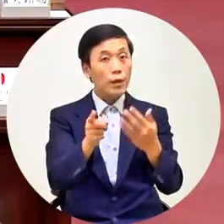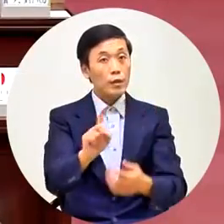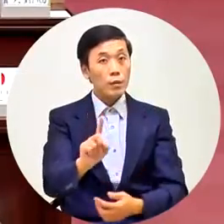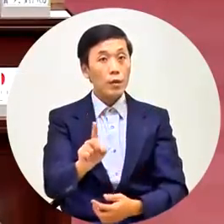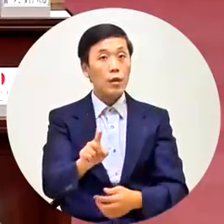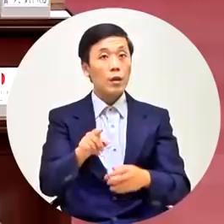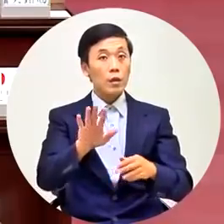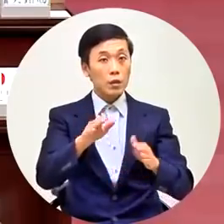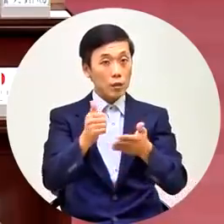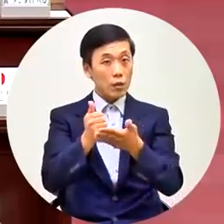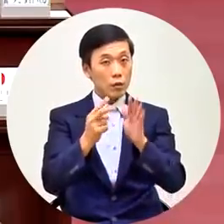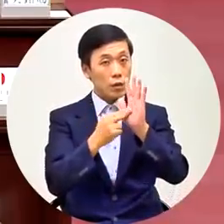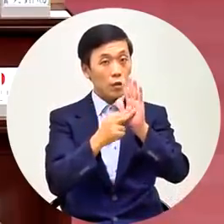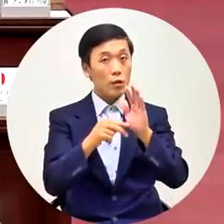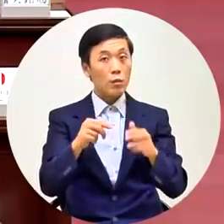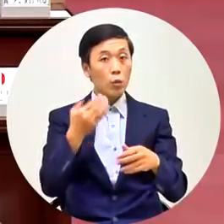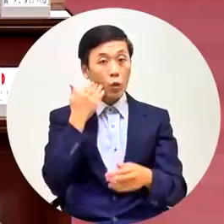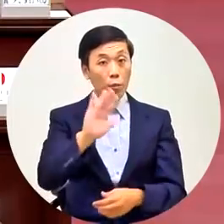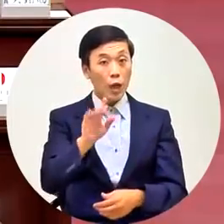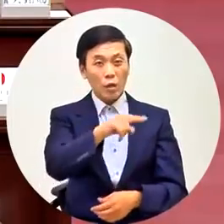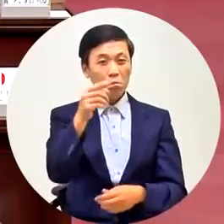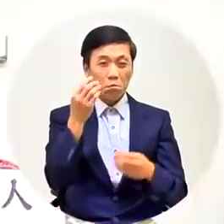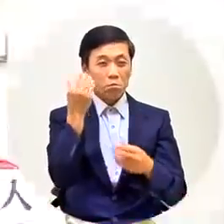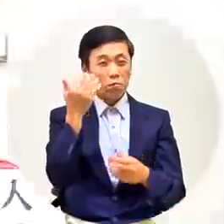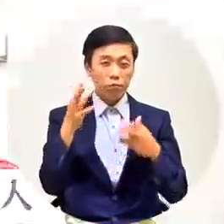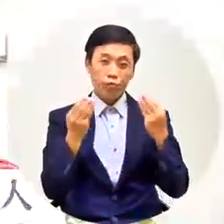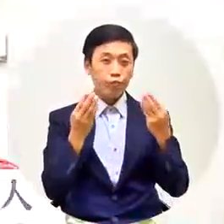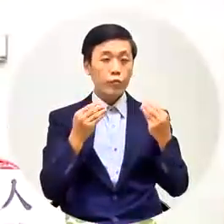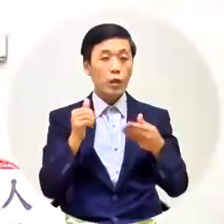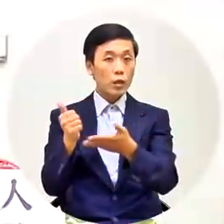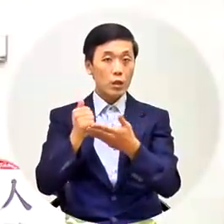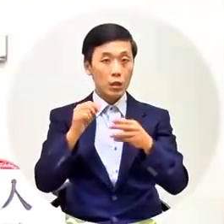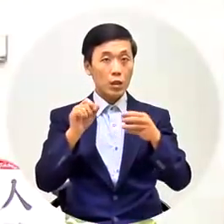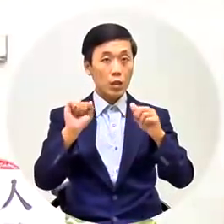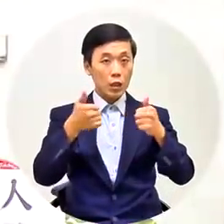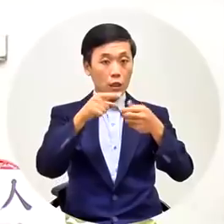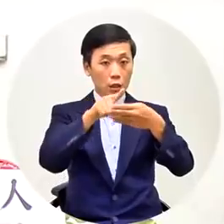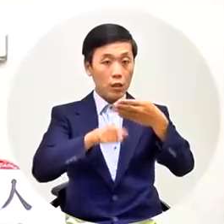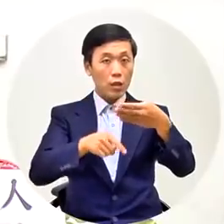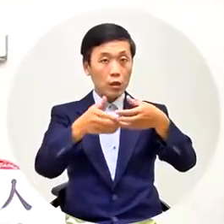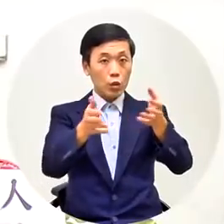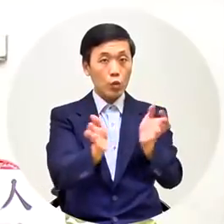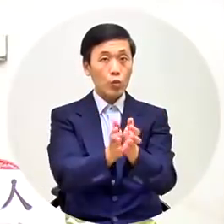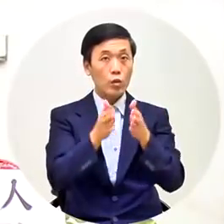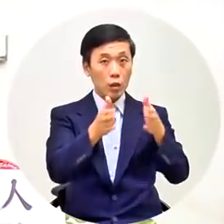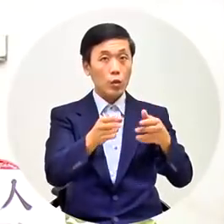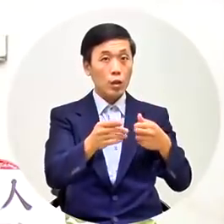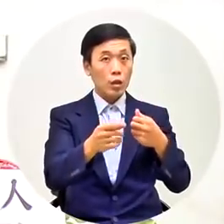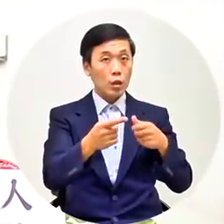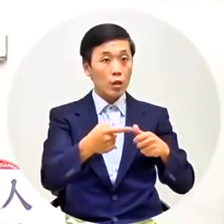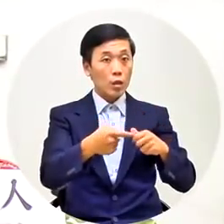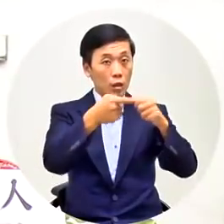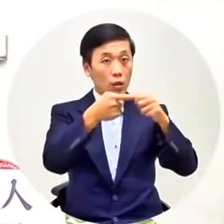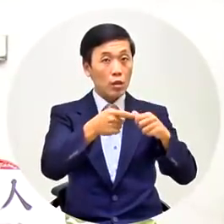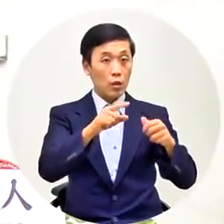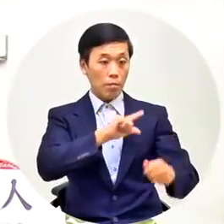徐议员。那我们请议事组主任再把这一次第一次记名投票整个最重要的细节再向所有的议员说明一次，